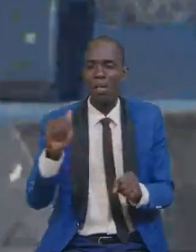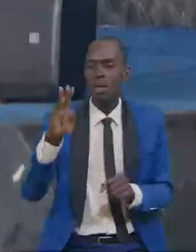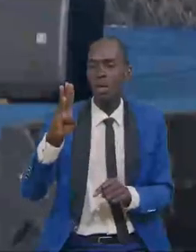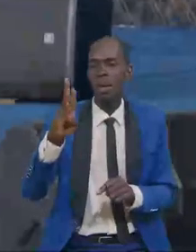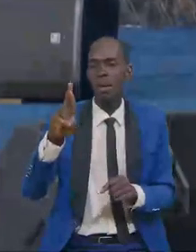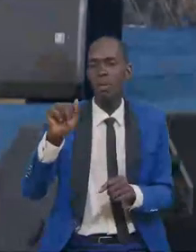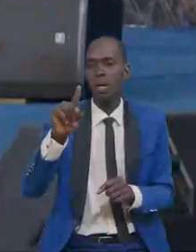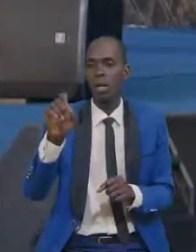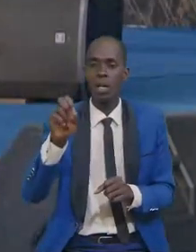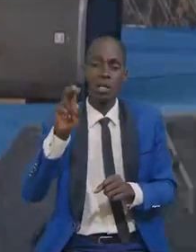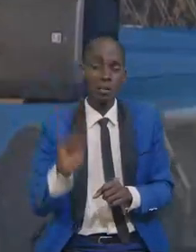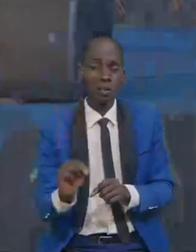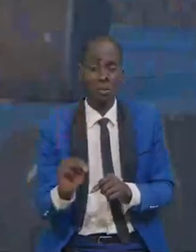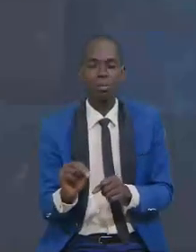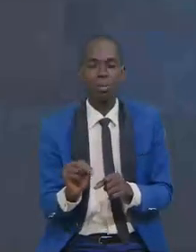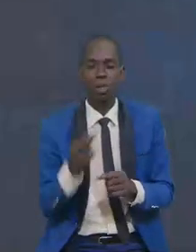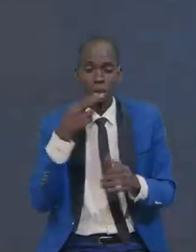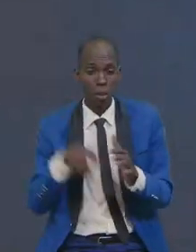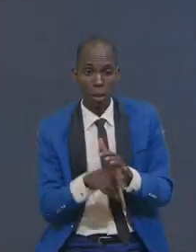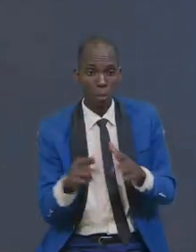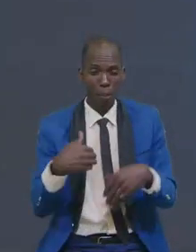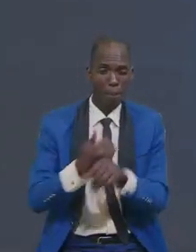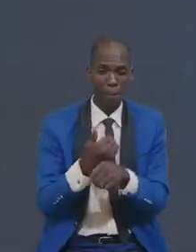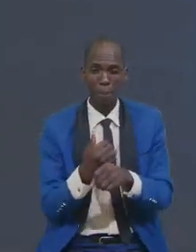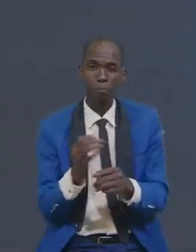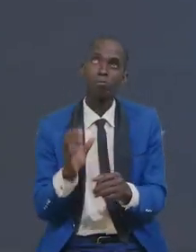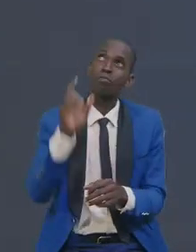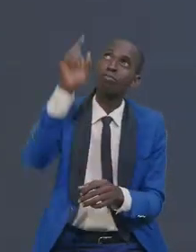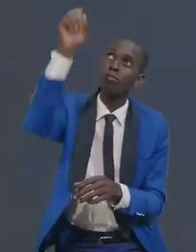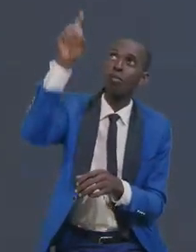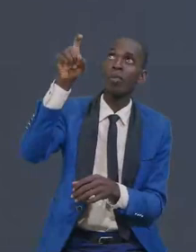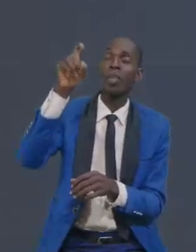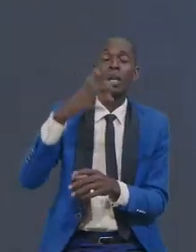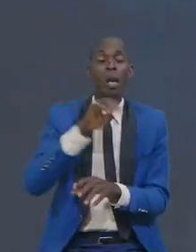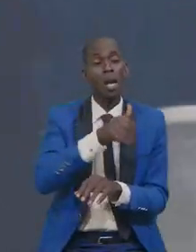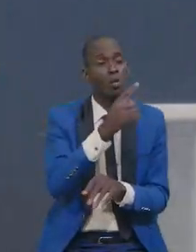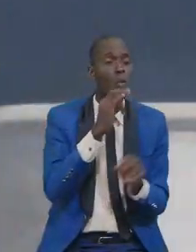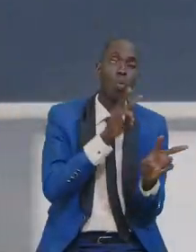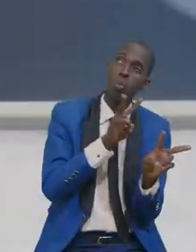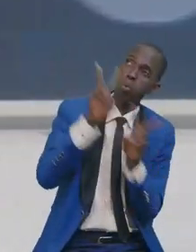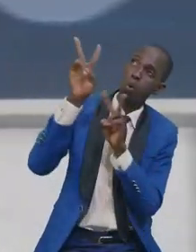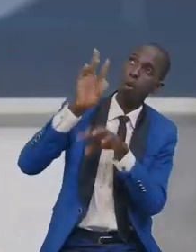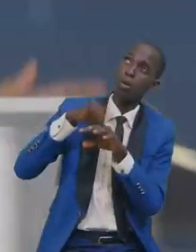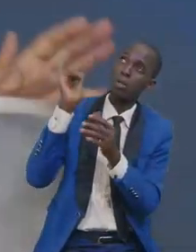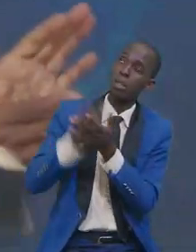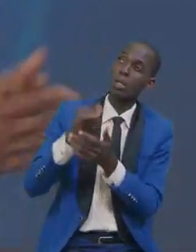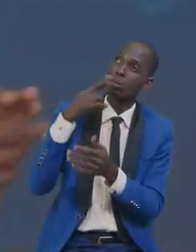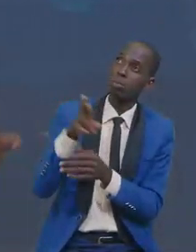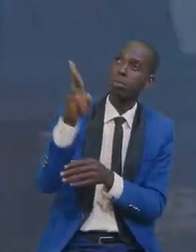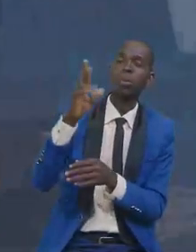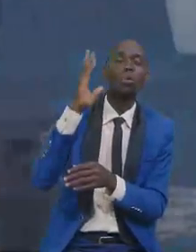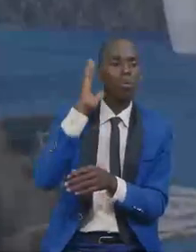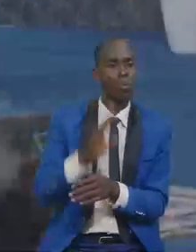quiconque regardera ce serpent d'airain, je vais pardonner et je guérirai. En Jean chapitre 3,